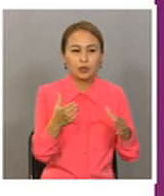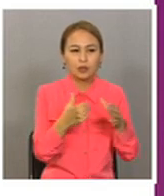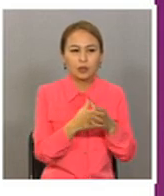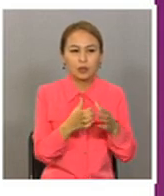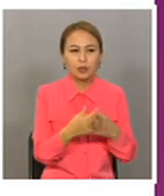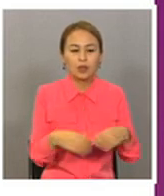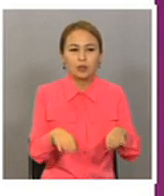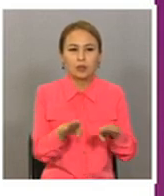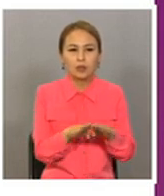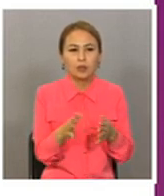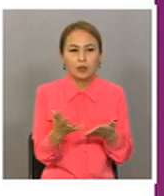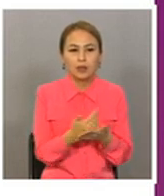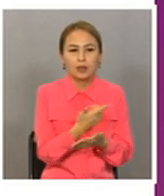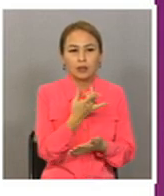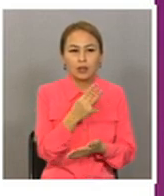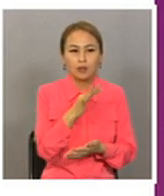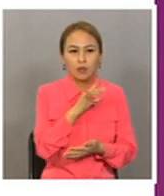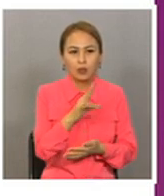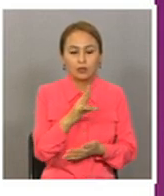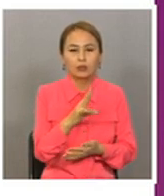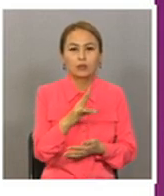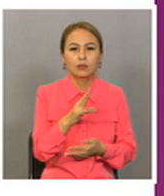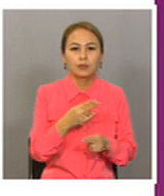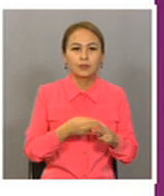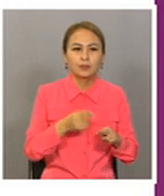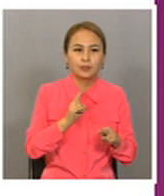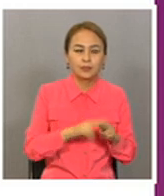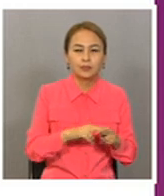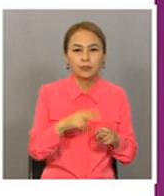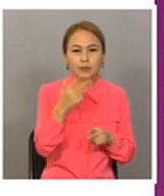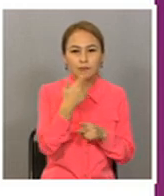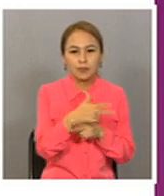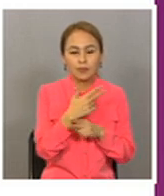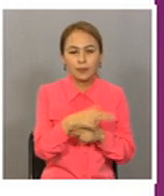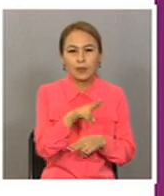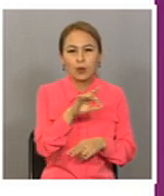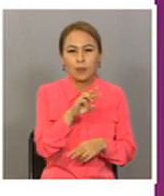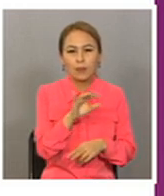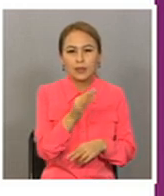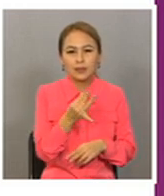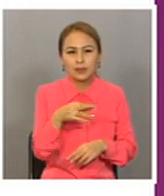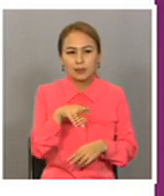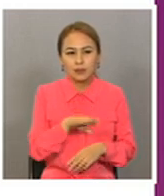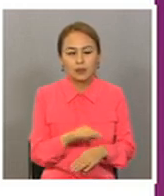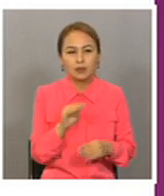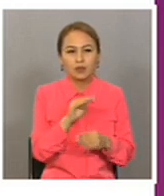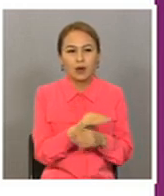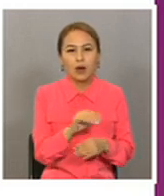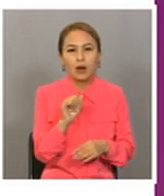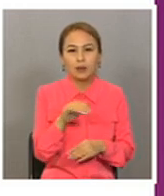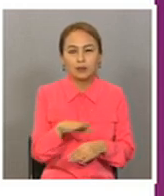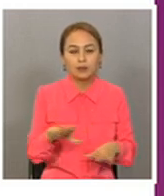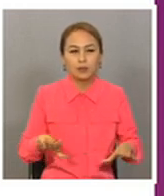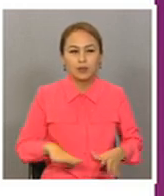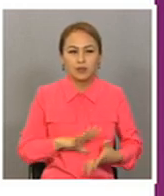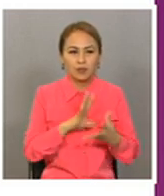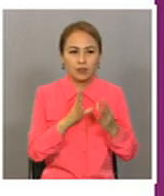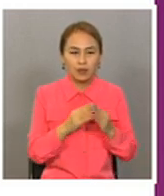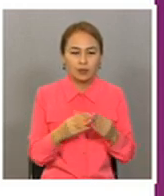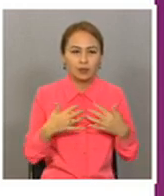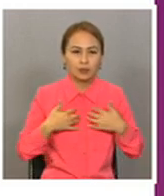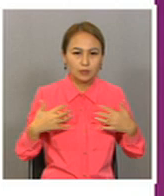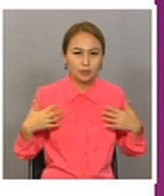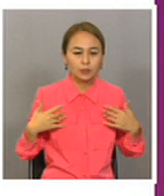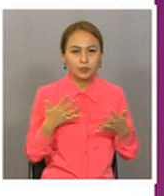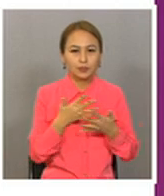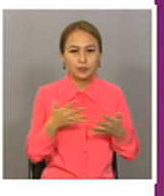тоқымда грифон аңды талап жатқан сюжеттік композиция бейнеленген. Ат әбзелдердегі аңдардың басым